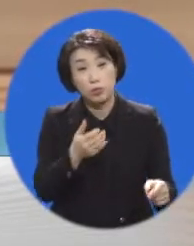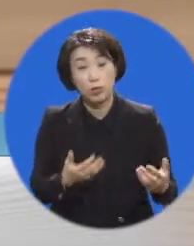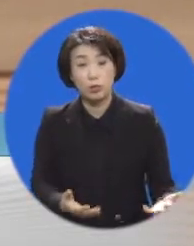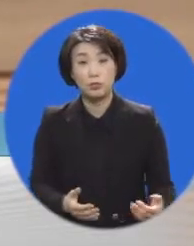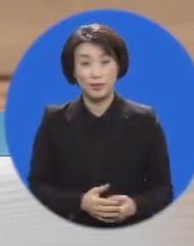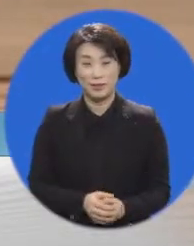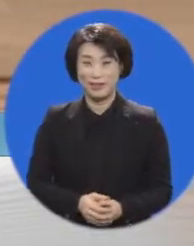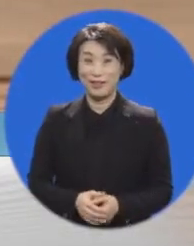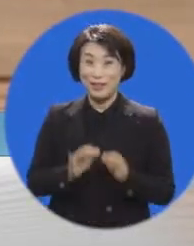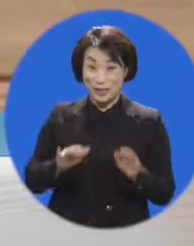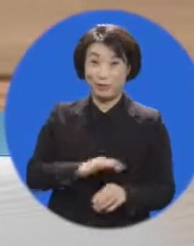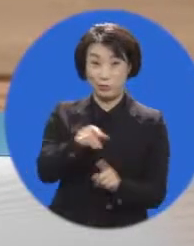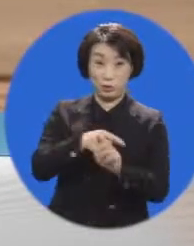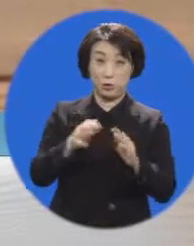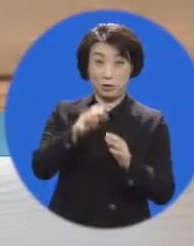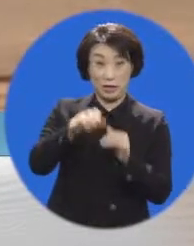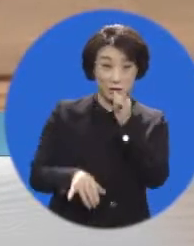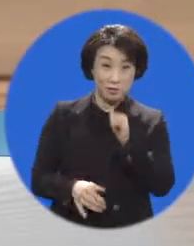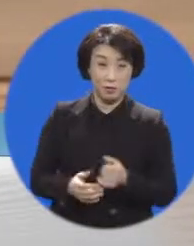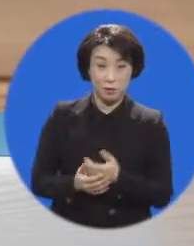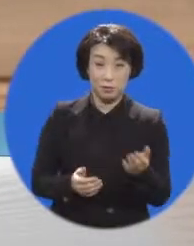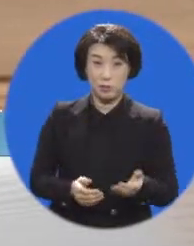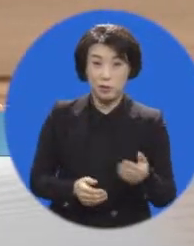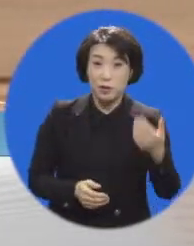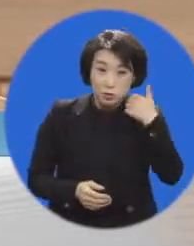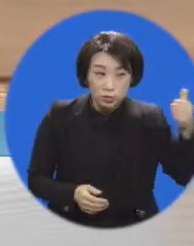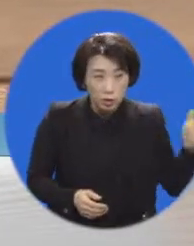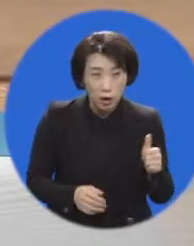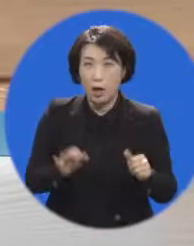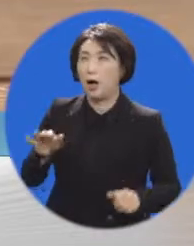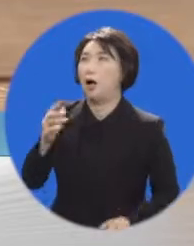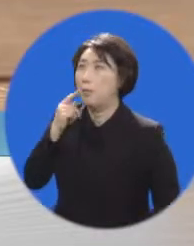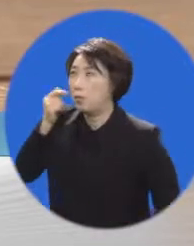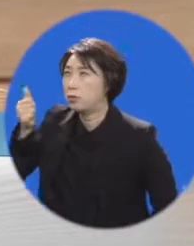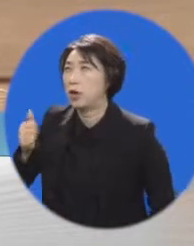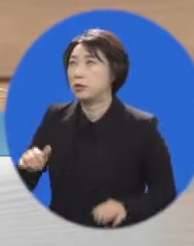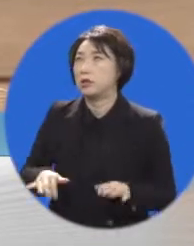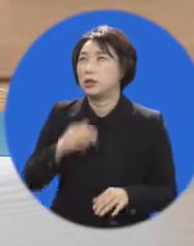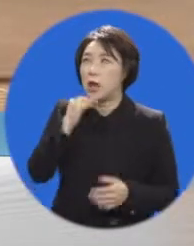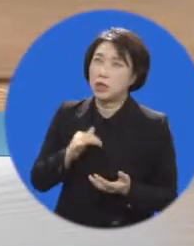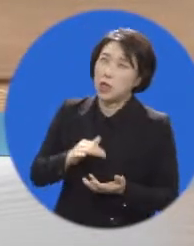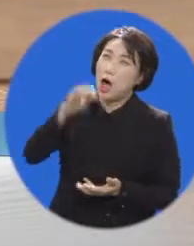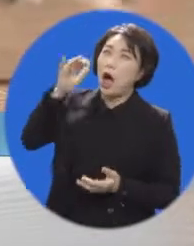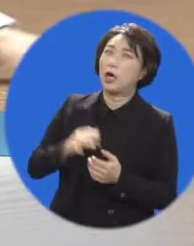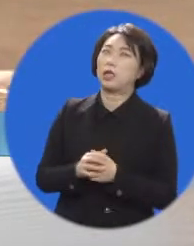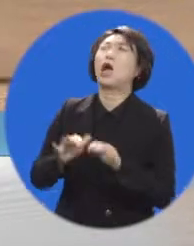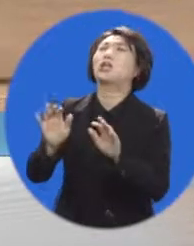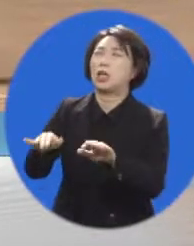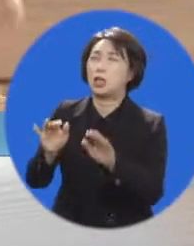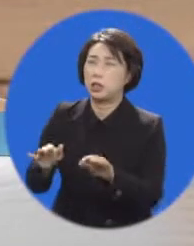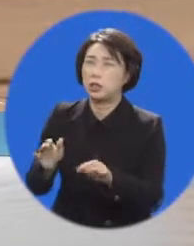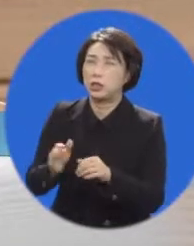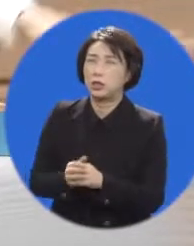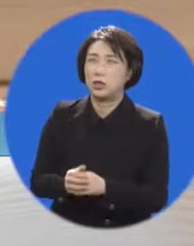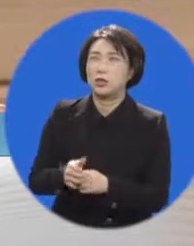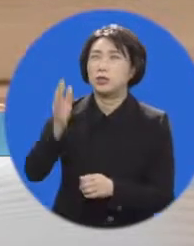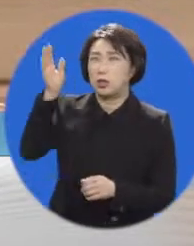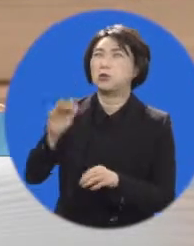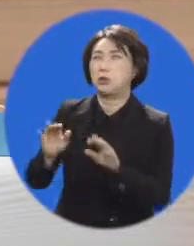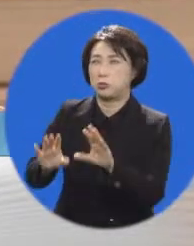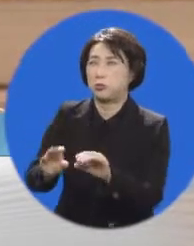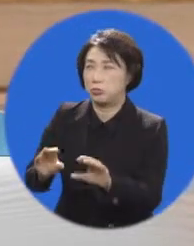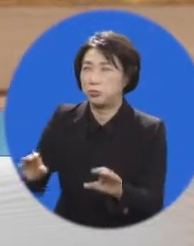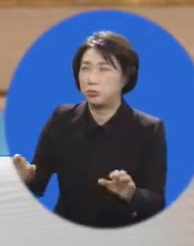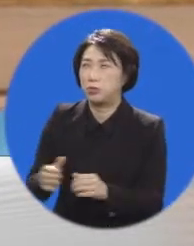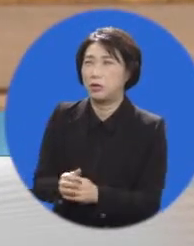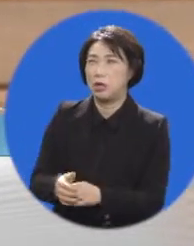사람들은 우리 교회에서 그런 사람도 있잖아요. 목사님, 연세가 드시면 조금 은혁이 오셔요. 너무 강해요, 너무 강해.